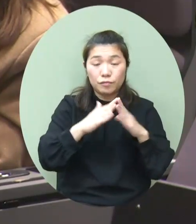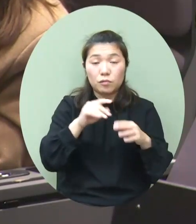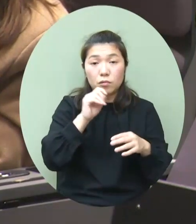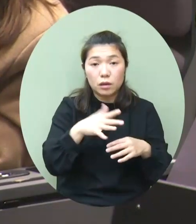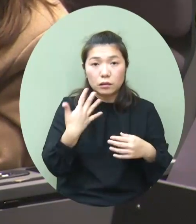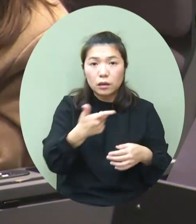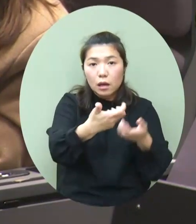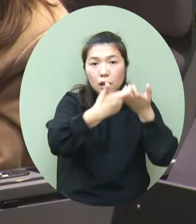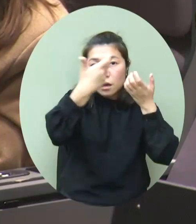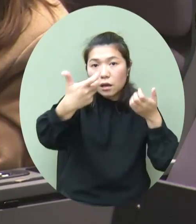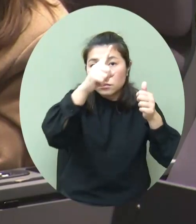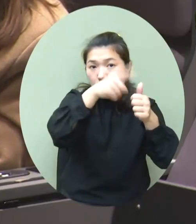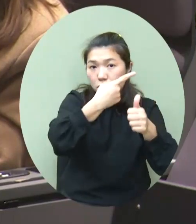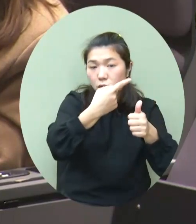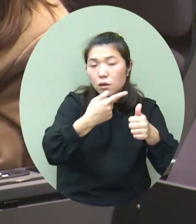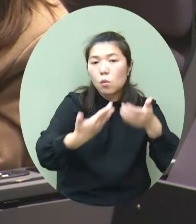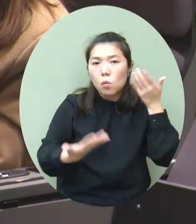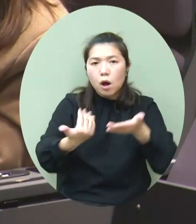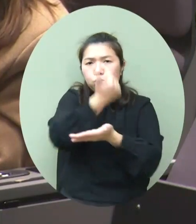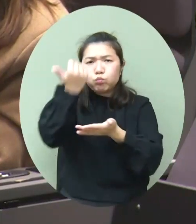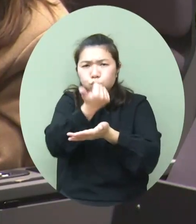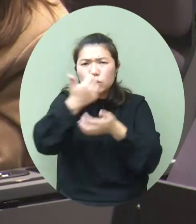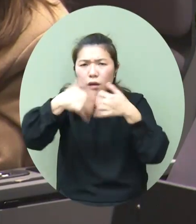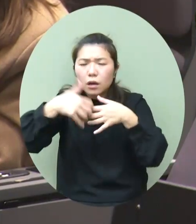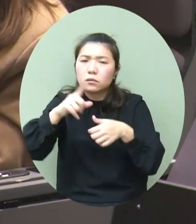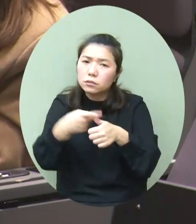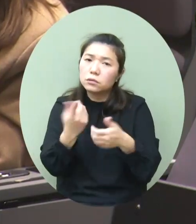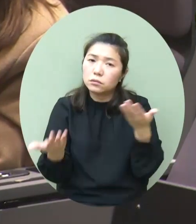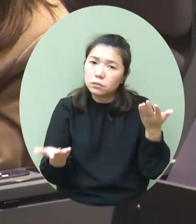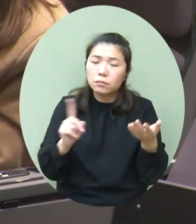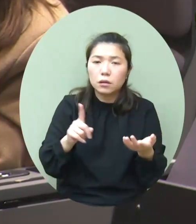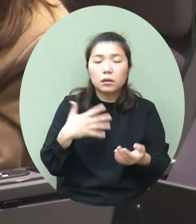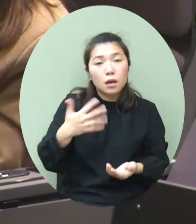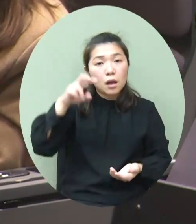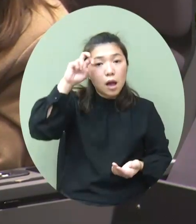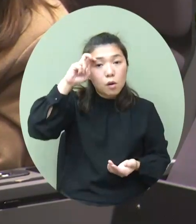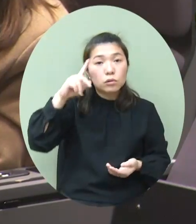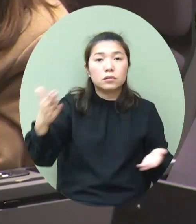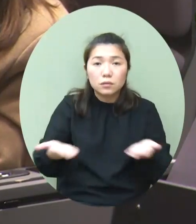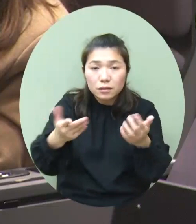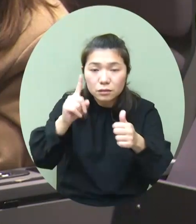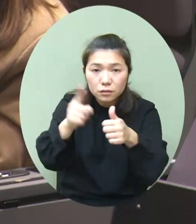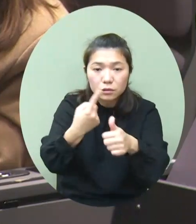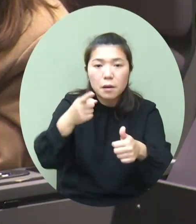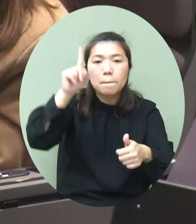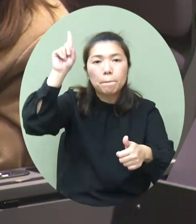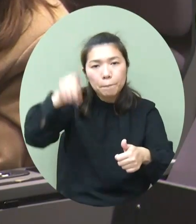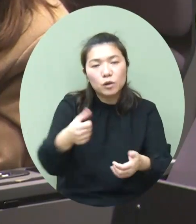现在会以患者隔离为优先，或者是优化系统为先，你们会